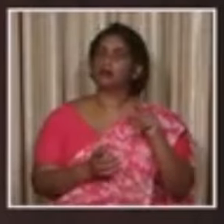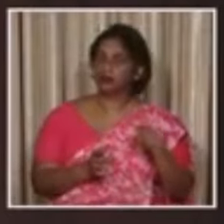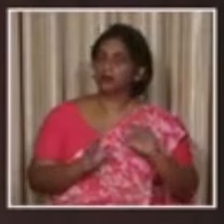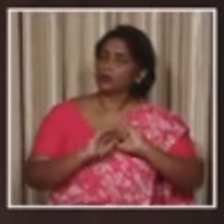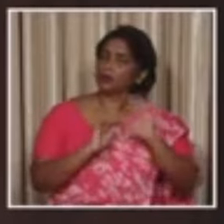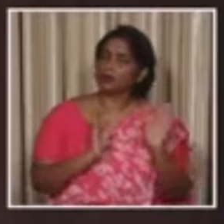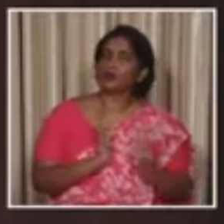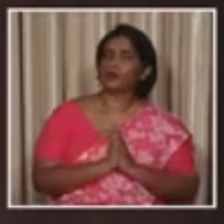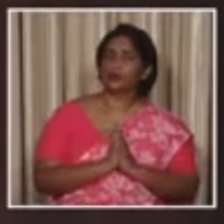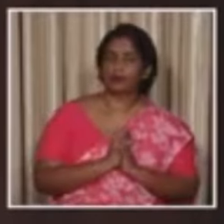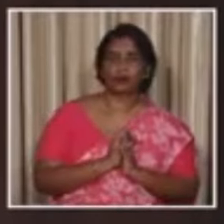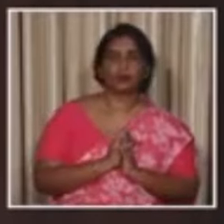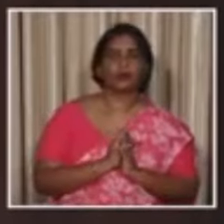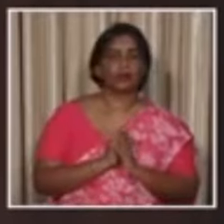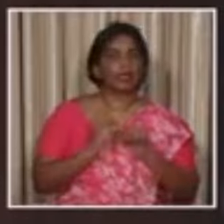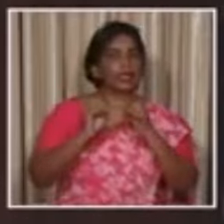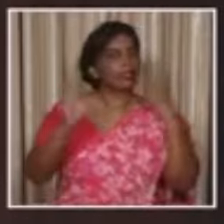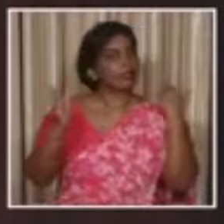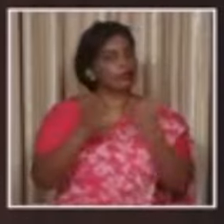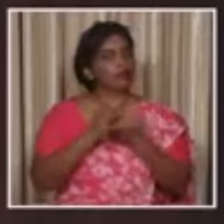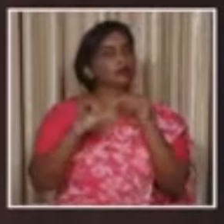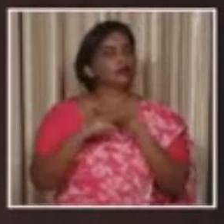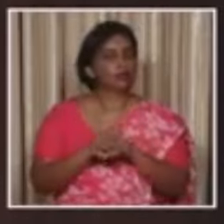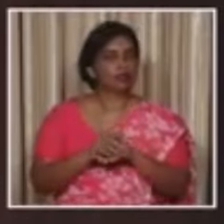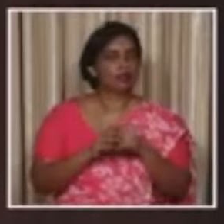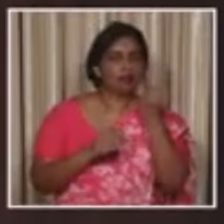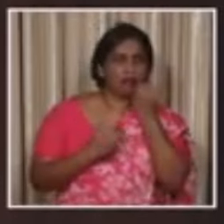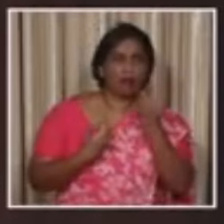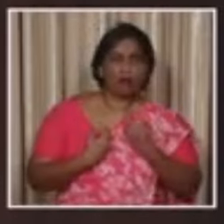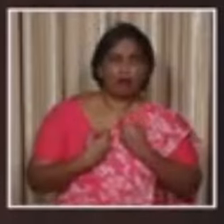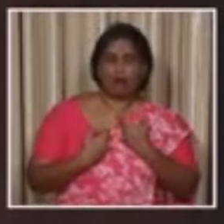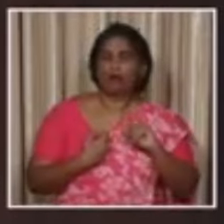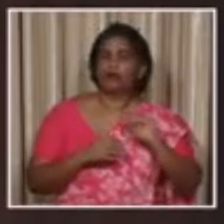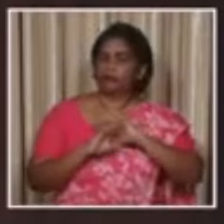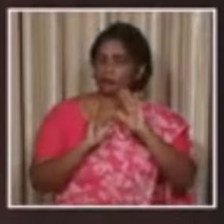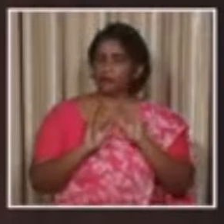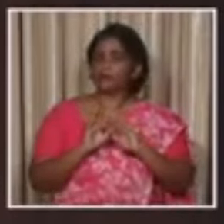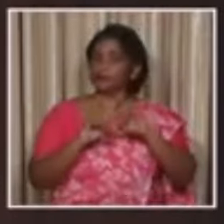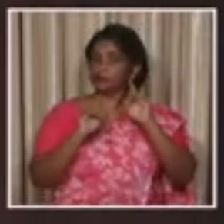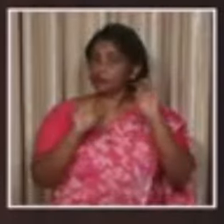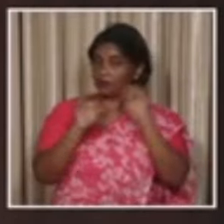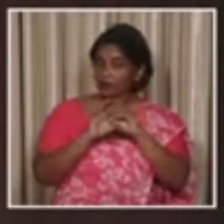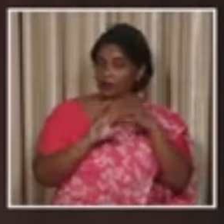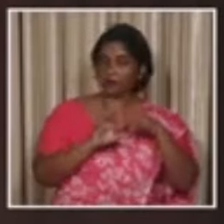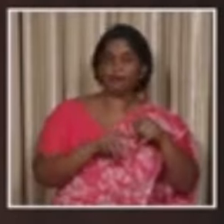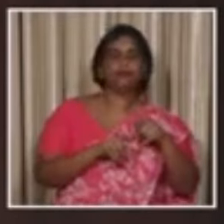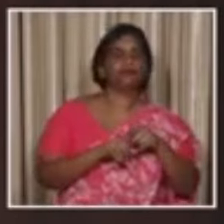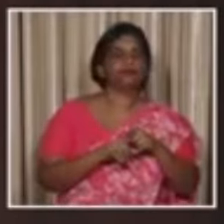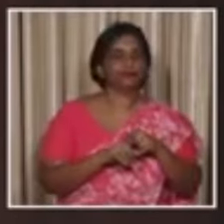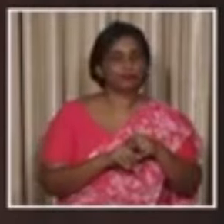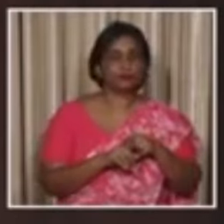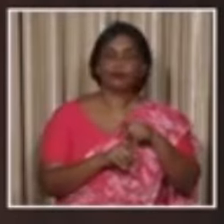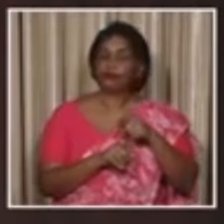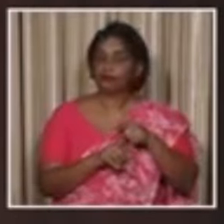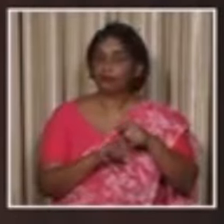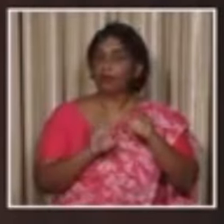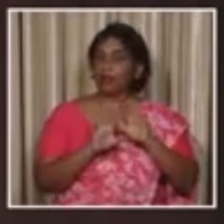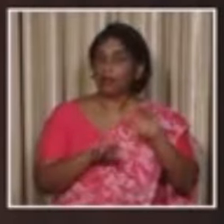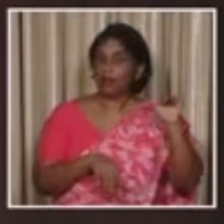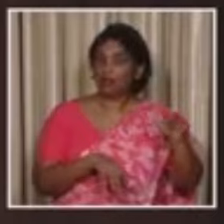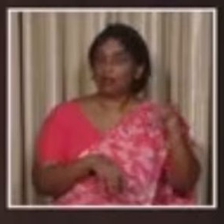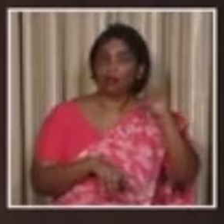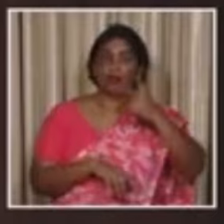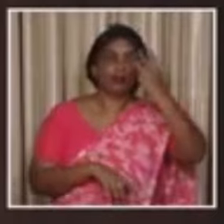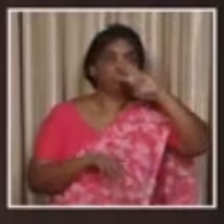සමස්ත ඉතිහාසෙම, ඔහුගේ තියෙන ඉන්ජරිස් මොනවද මොකද්ද තියෙන්නේ කියලා. ඒ ටික දැම්මයින් පස්සේ අර දරුවා අරන් ගිහලා